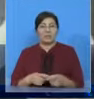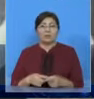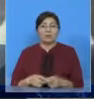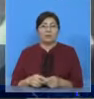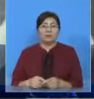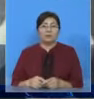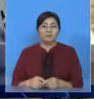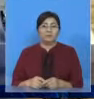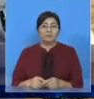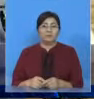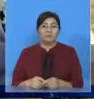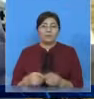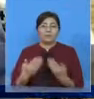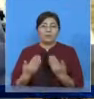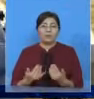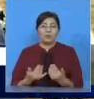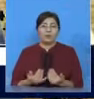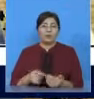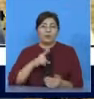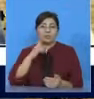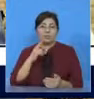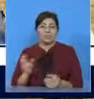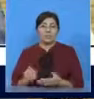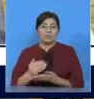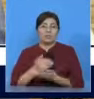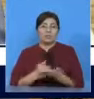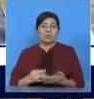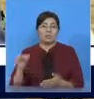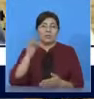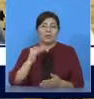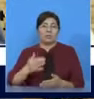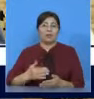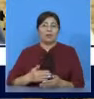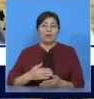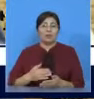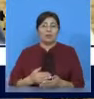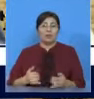да ала келген. Бүгін жастарды жинап Tarihka tağızım bolsın.